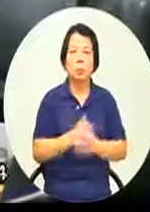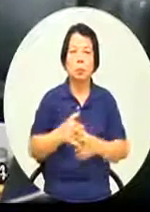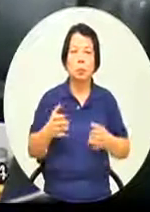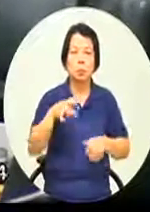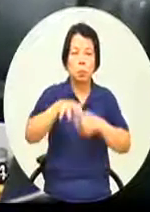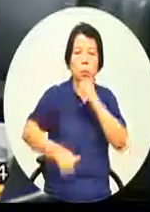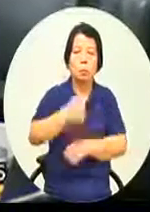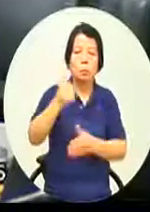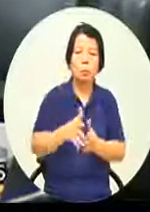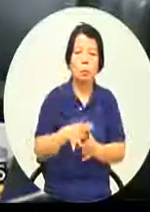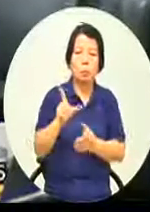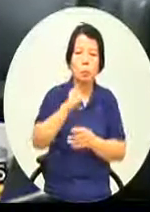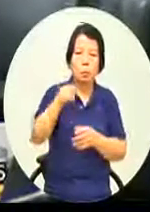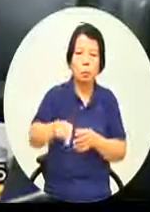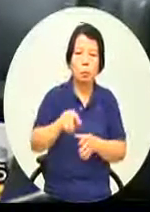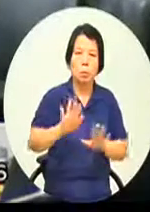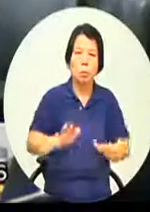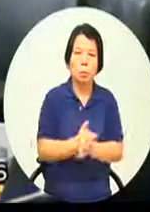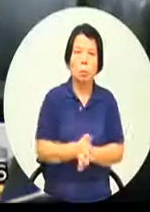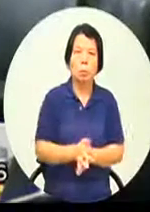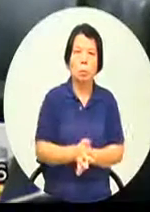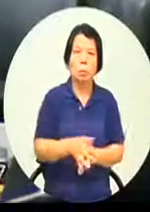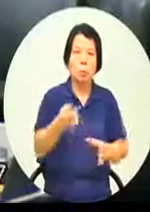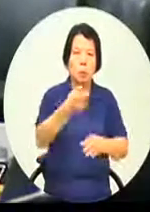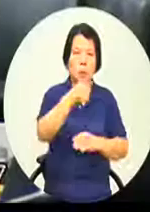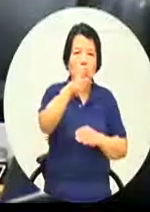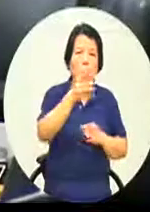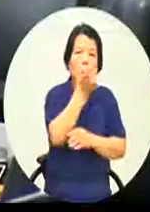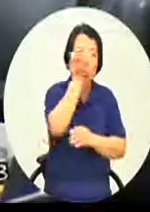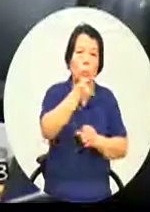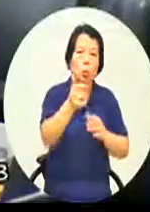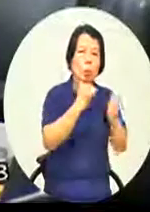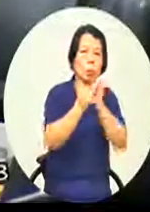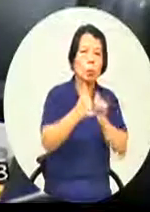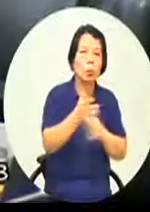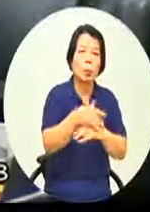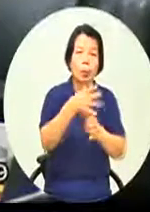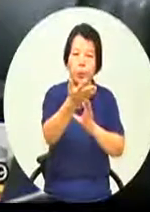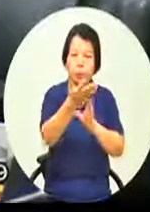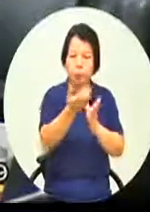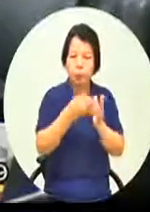可以借用这个机会也跟我们的关心石罗潭